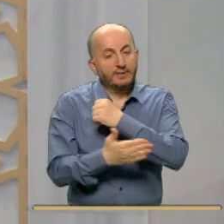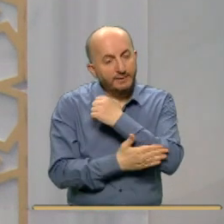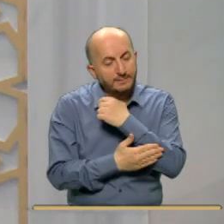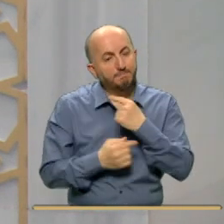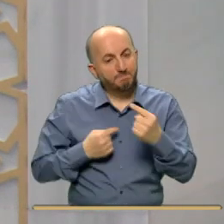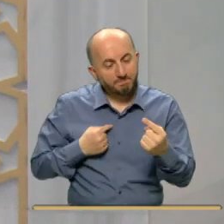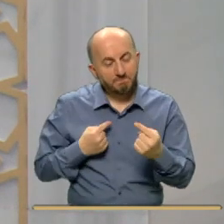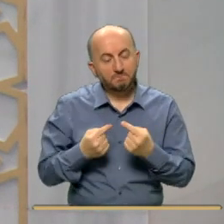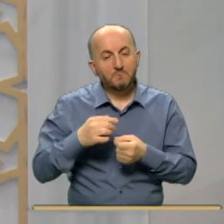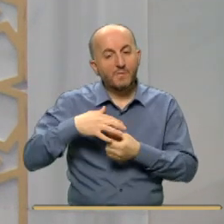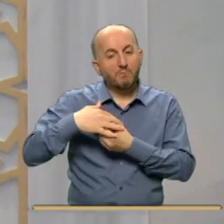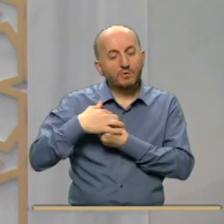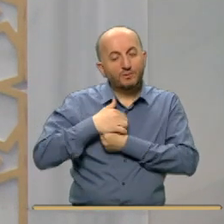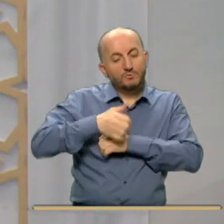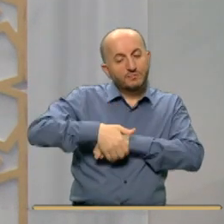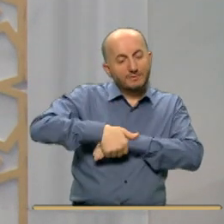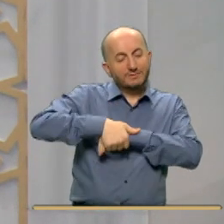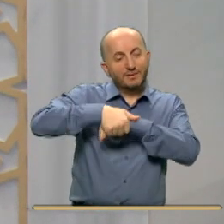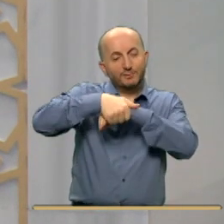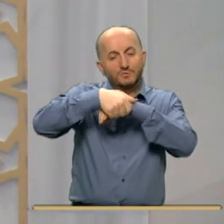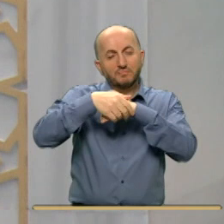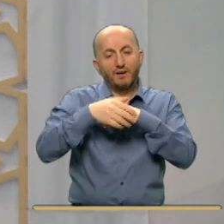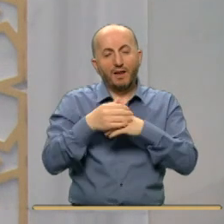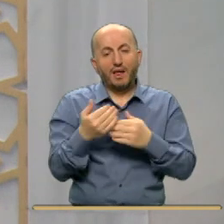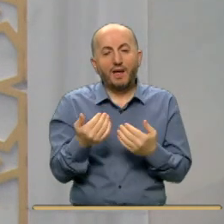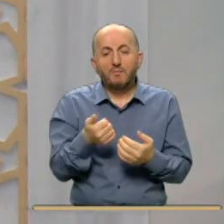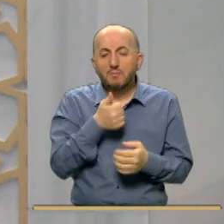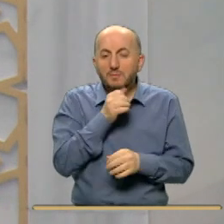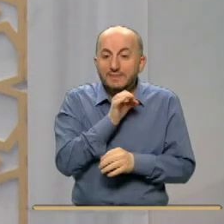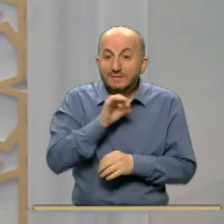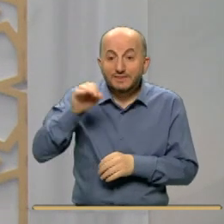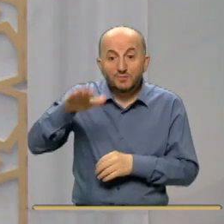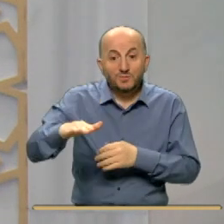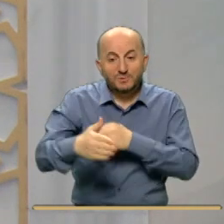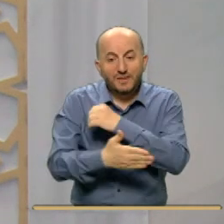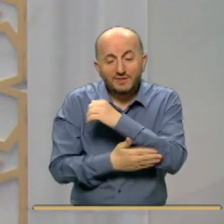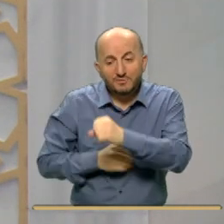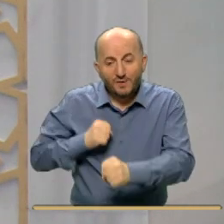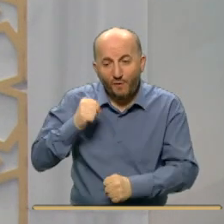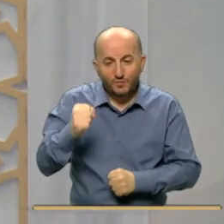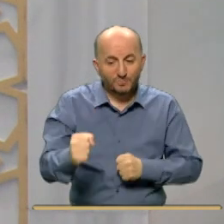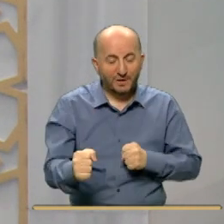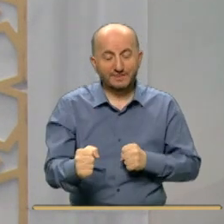yardımlaşmayı, mazlumun elinden tutmayı, yetimin imdadına koşmayı,